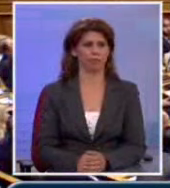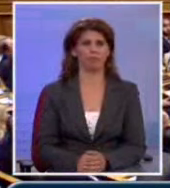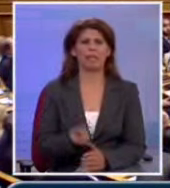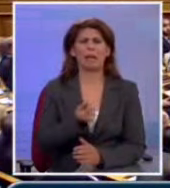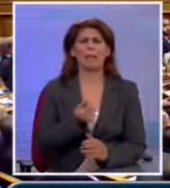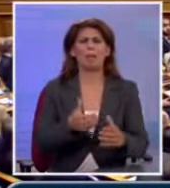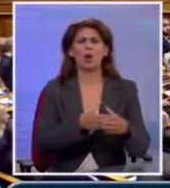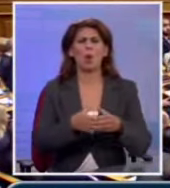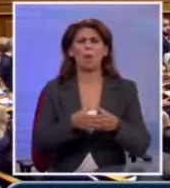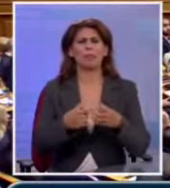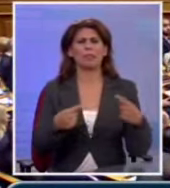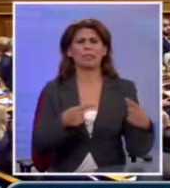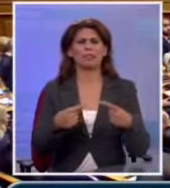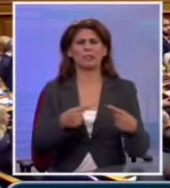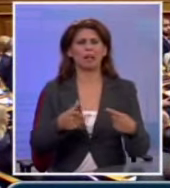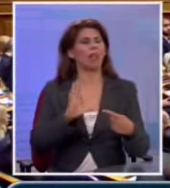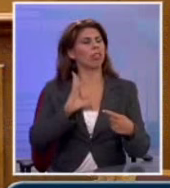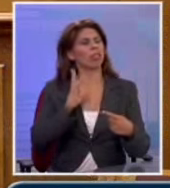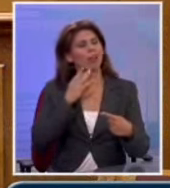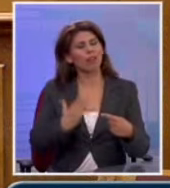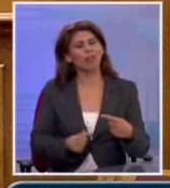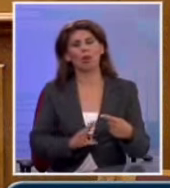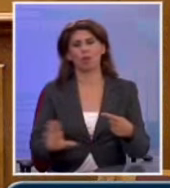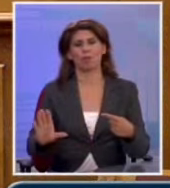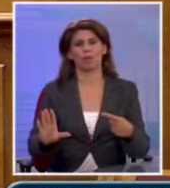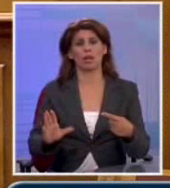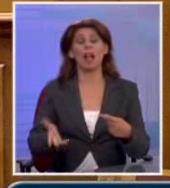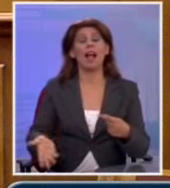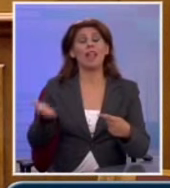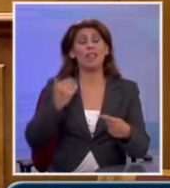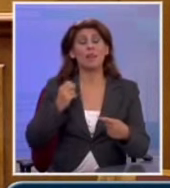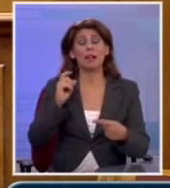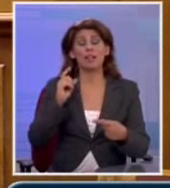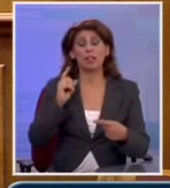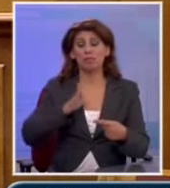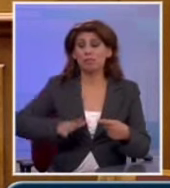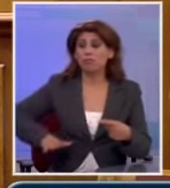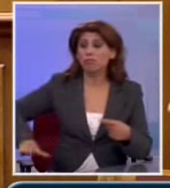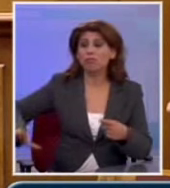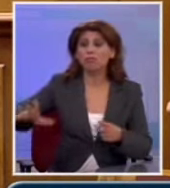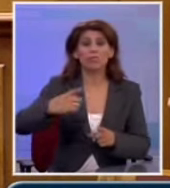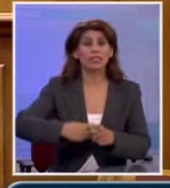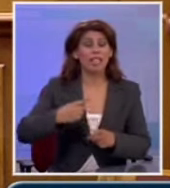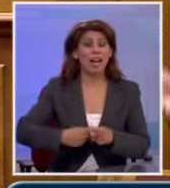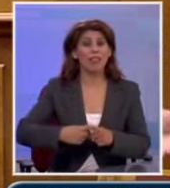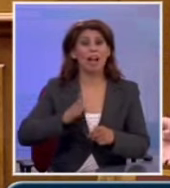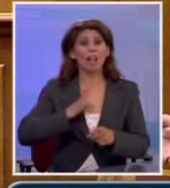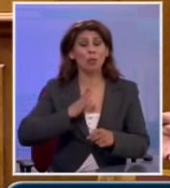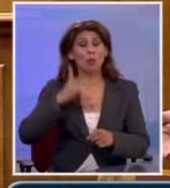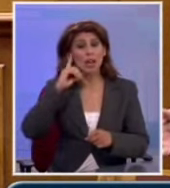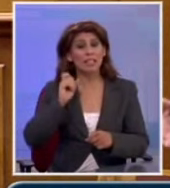μικροκομματική αντιπαράθεση. Δεν υπάρχει Έλληνας που να μην γνωρίζει τι πράξατε, τι